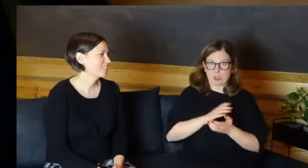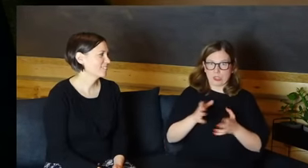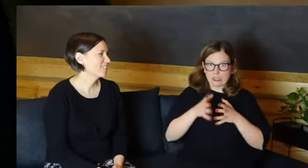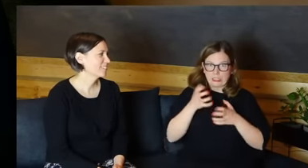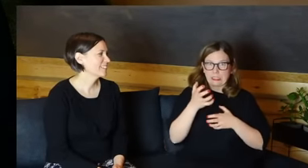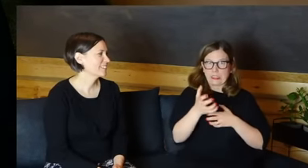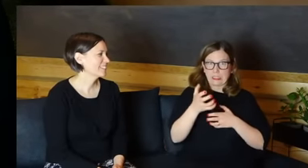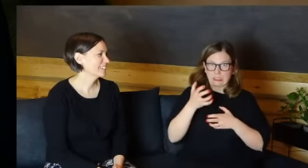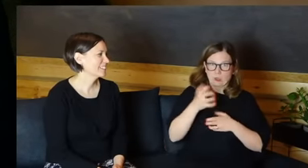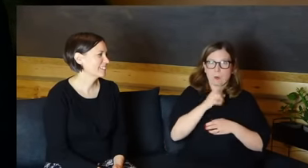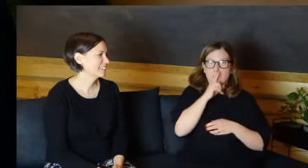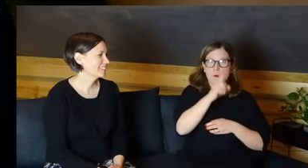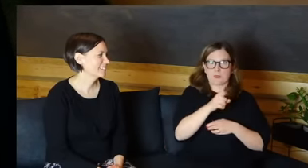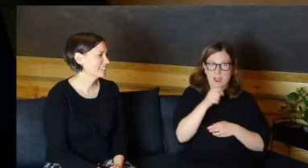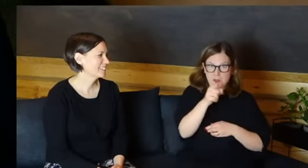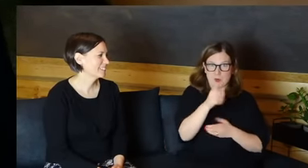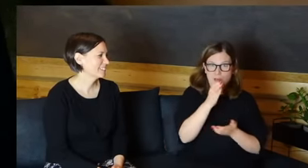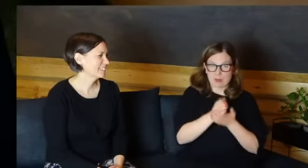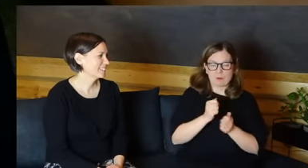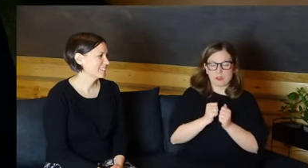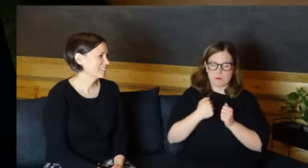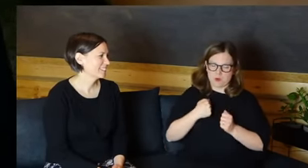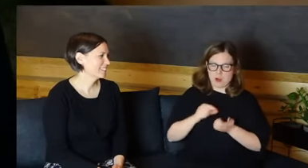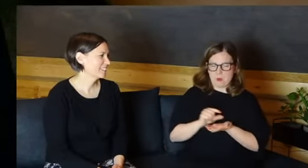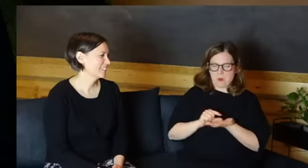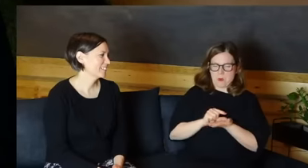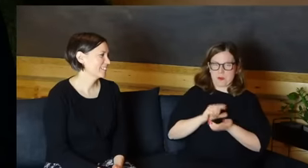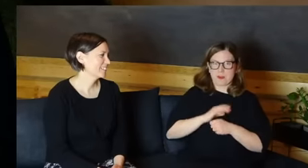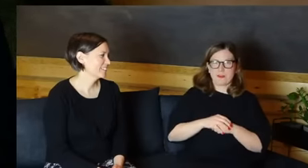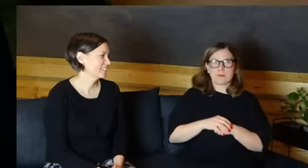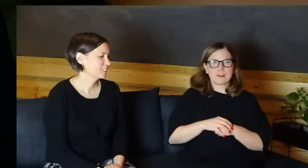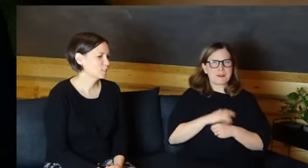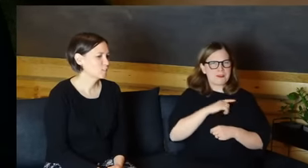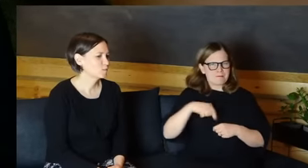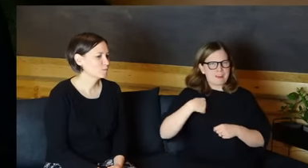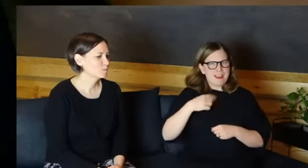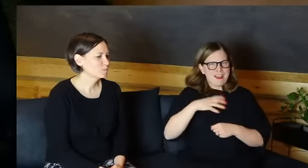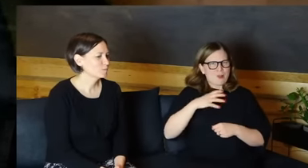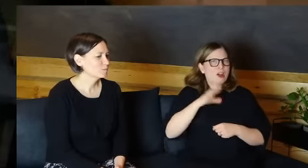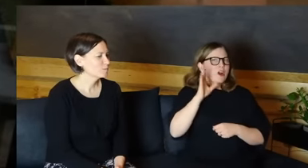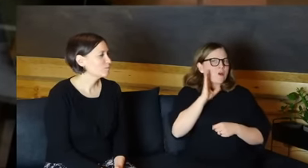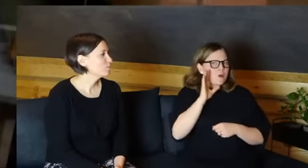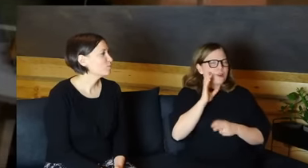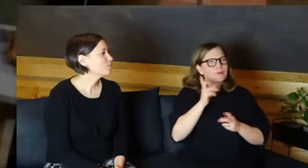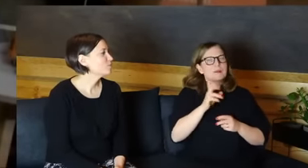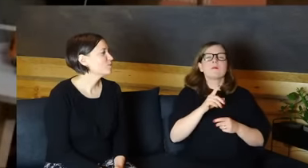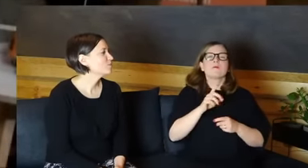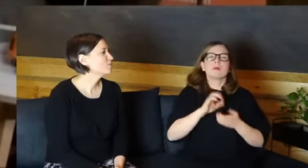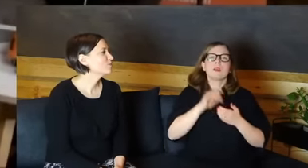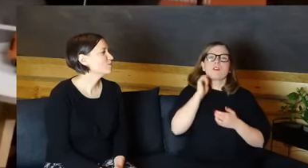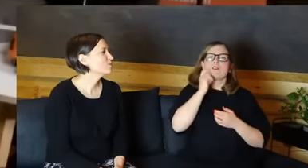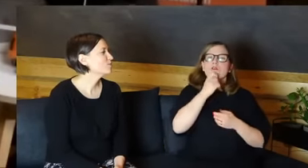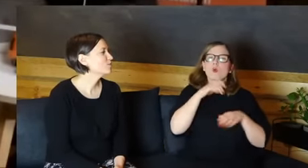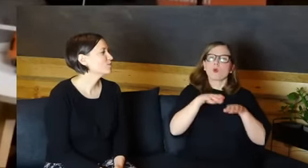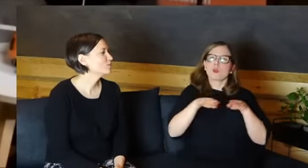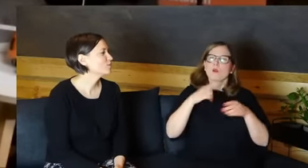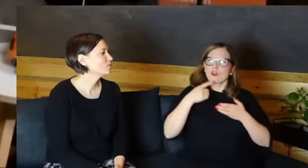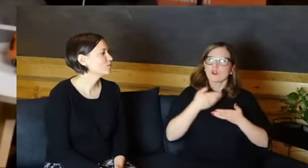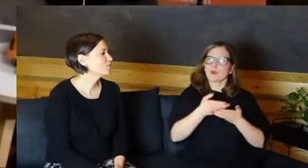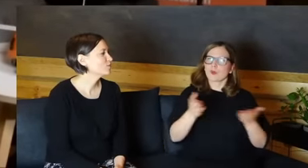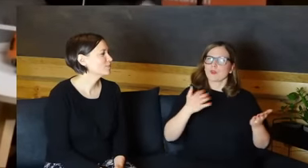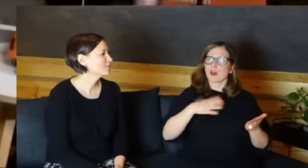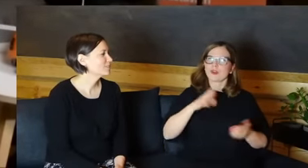Me haluttais kuulla semmonen joulurauhan julistus, ei tarvi olla virallinen, mutta lähinnä silloin